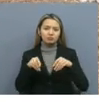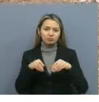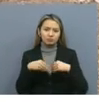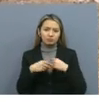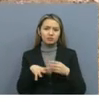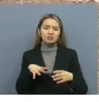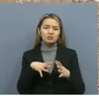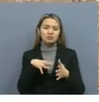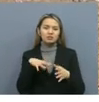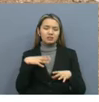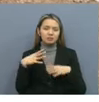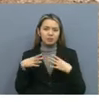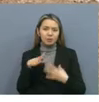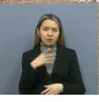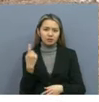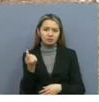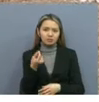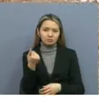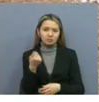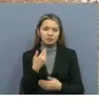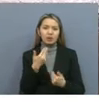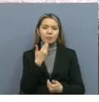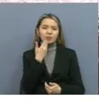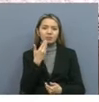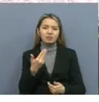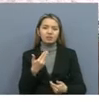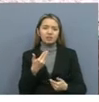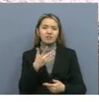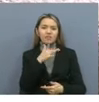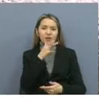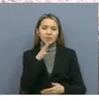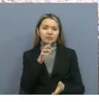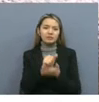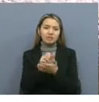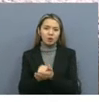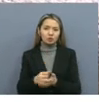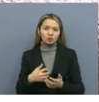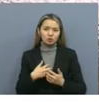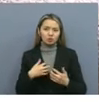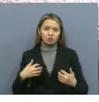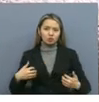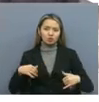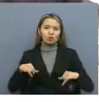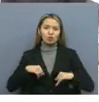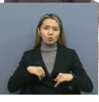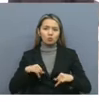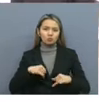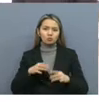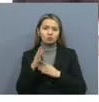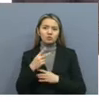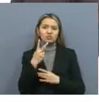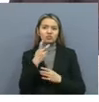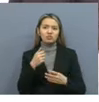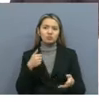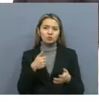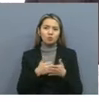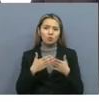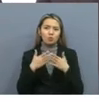шаруашылығымен айналысып келген. Соңғы жылдары шаруалар мал өсіруге ден қойыпты. Ауыл азаматтары жылқы жу сатып, қамбар ата түлігін 200-ге